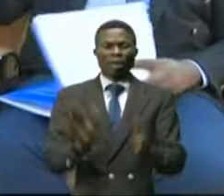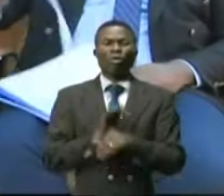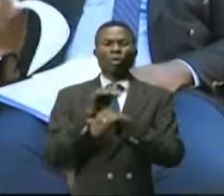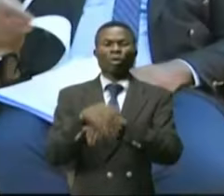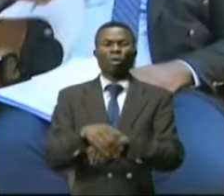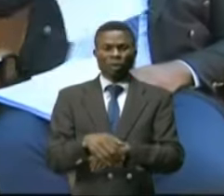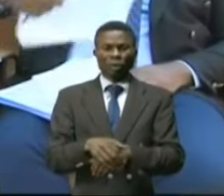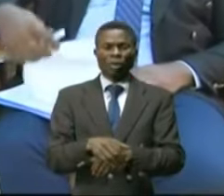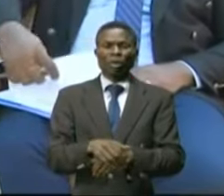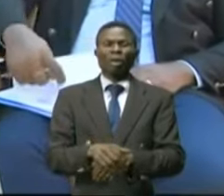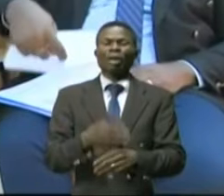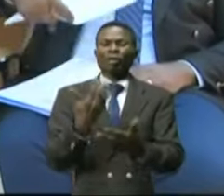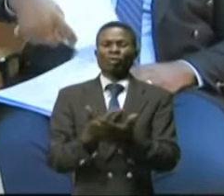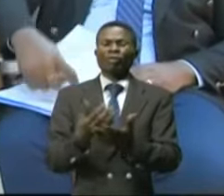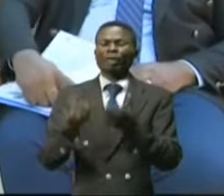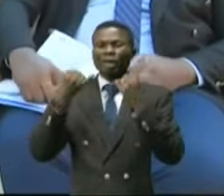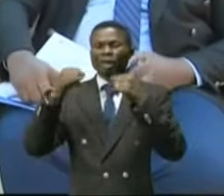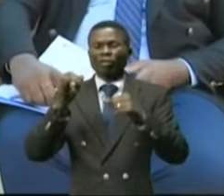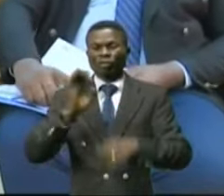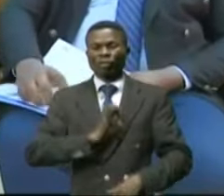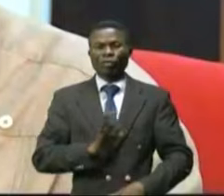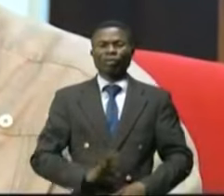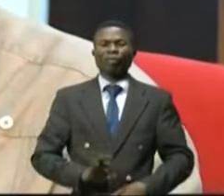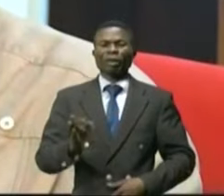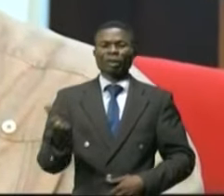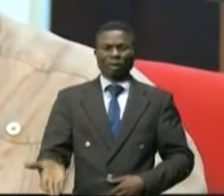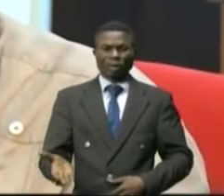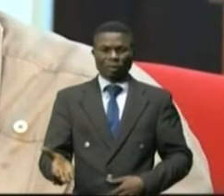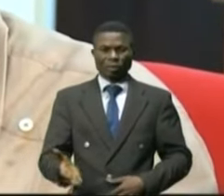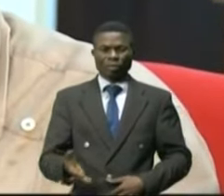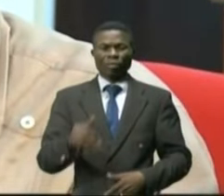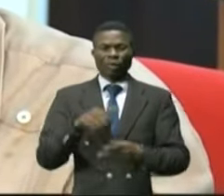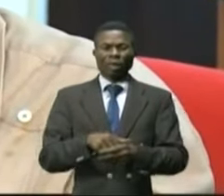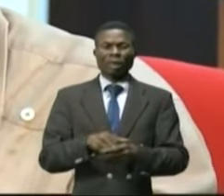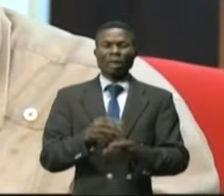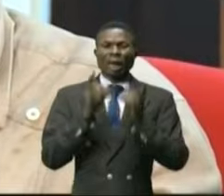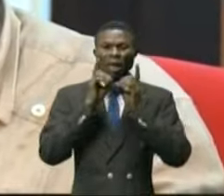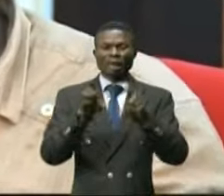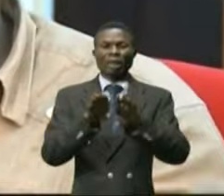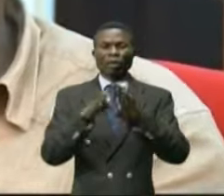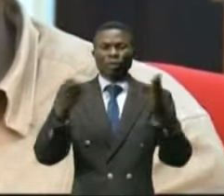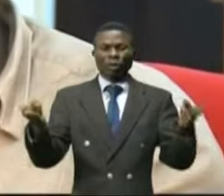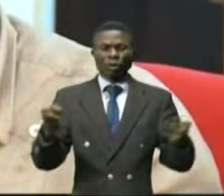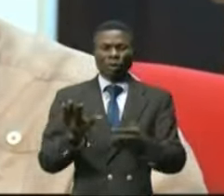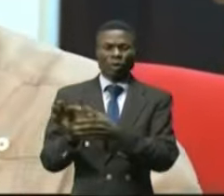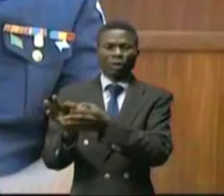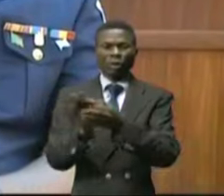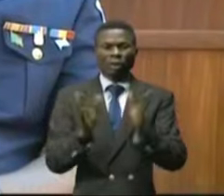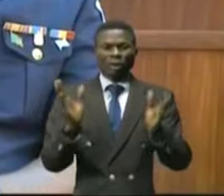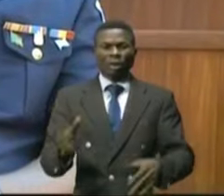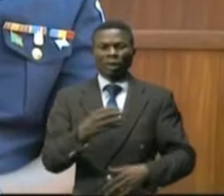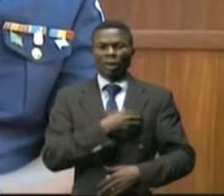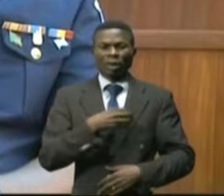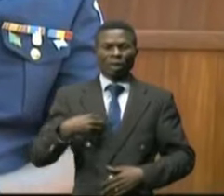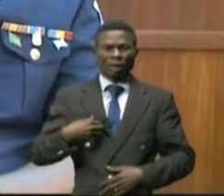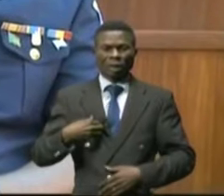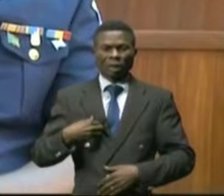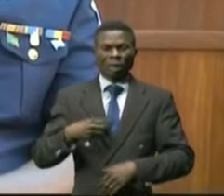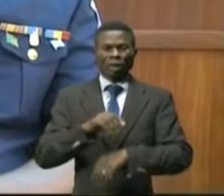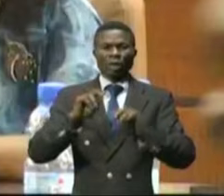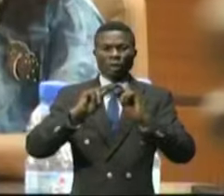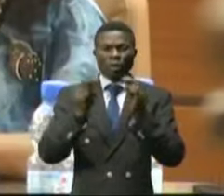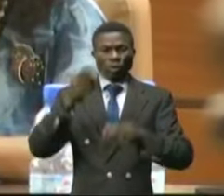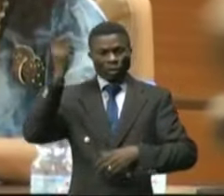en réalité le chef de l'État qui intervient. Dans son mot d'ouverture, la coordinatrice de cette structure